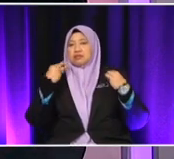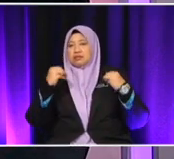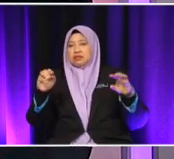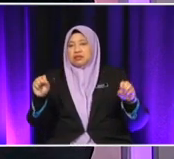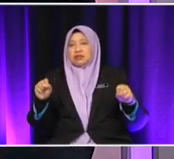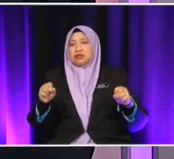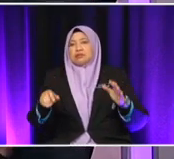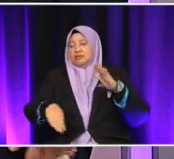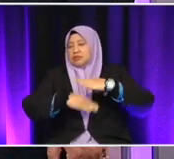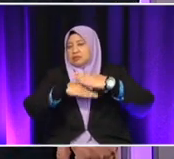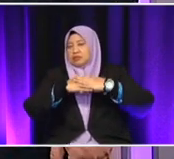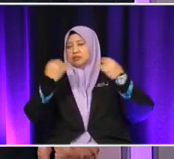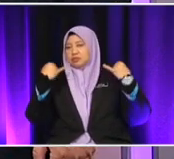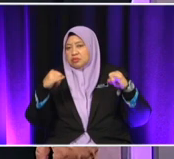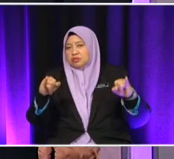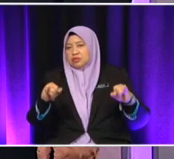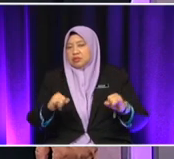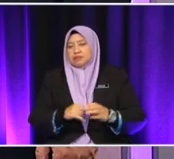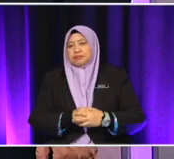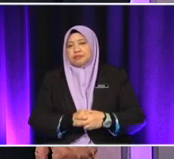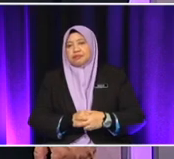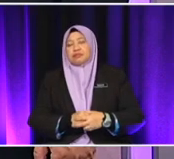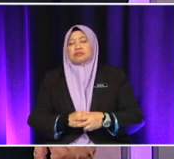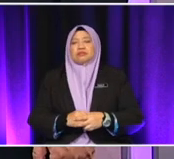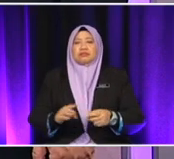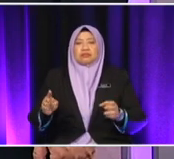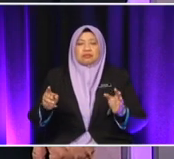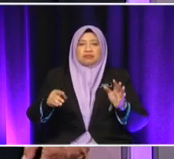sebenarnya dalam firma yang